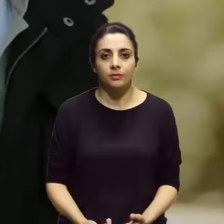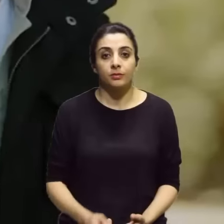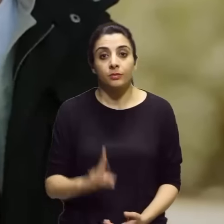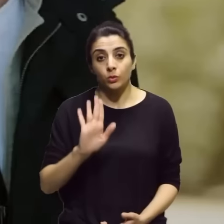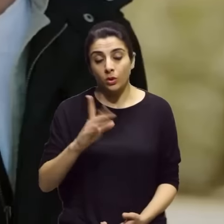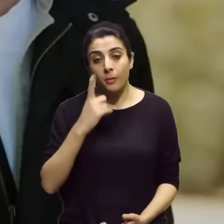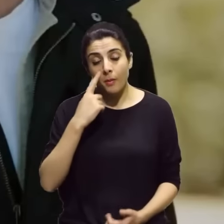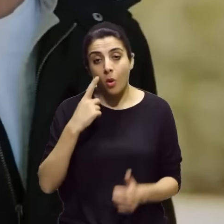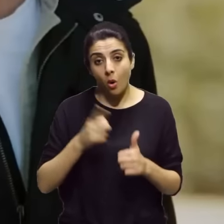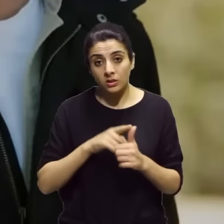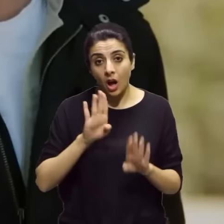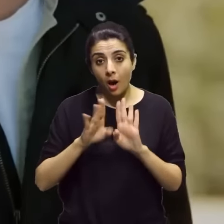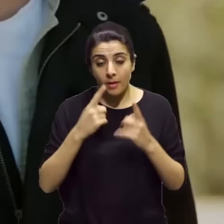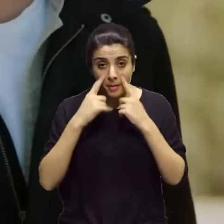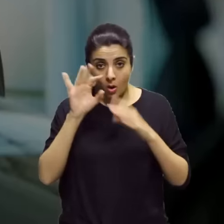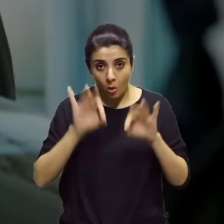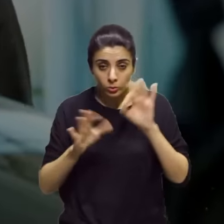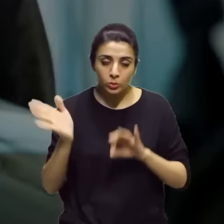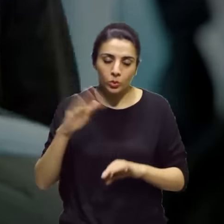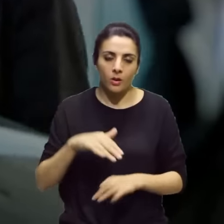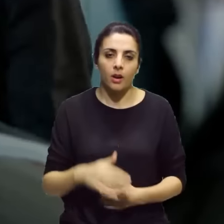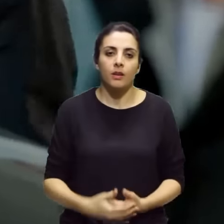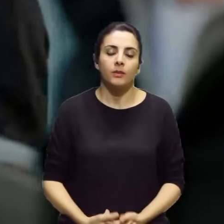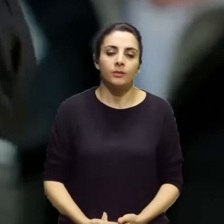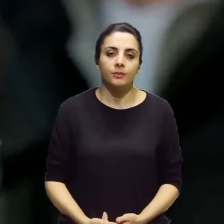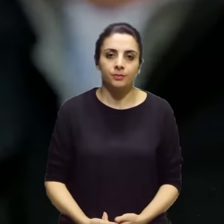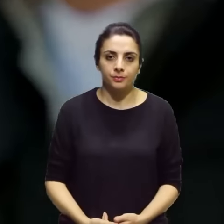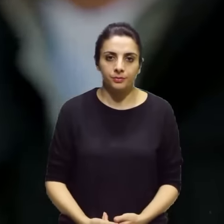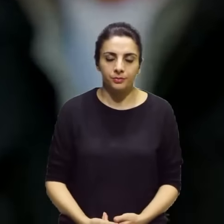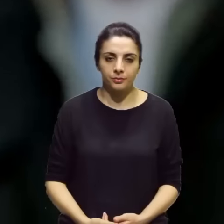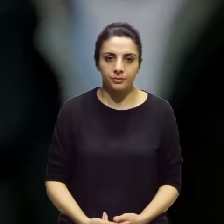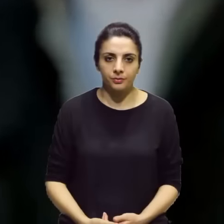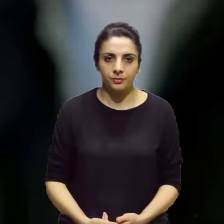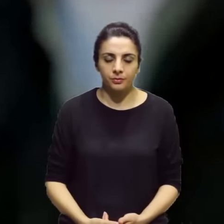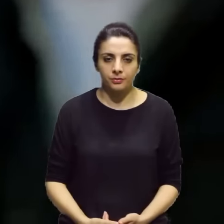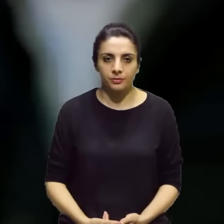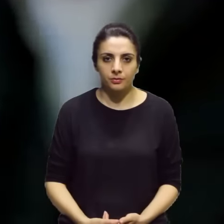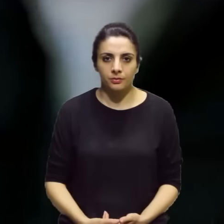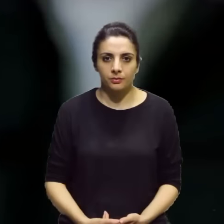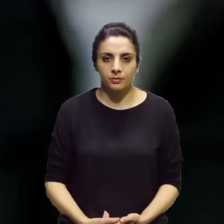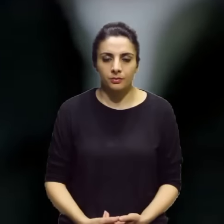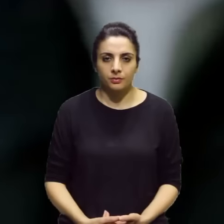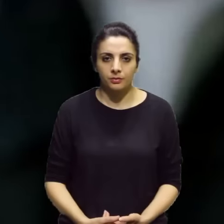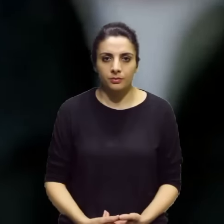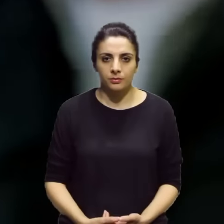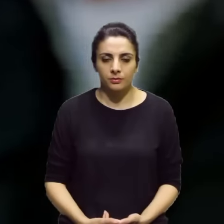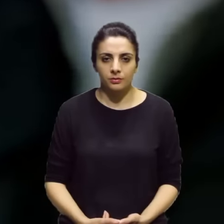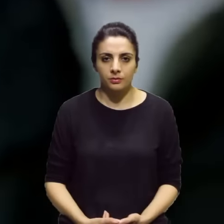Önce bir kapıyı bacayı bir kontrol edelim de öyle. Tahir'e işaret etti. Karşısına durdukları tuvaletleri kontrol ediyor.